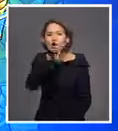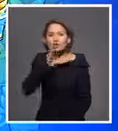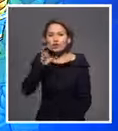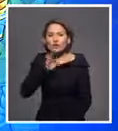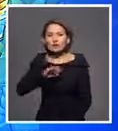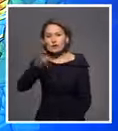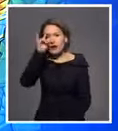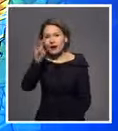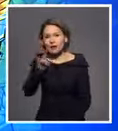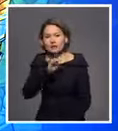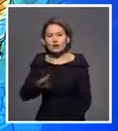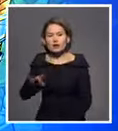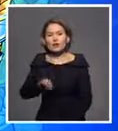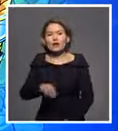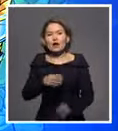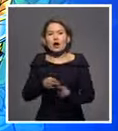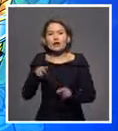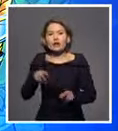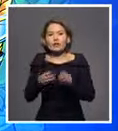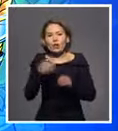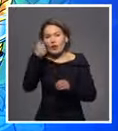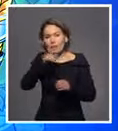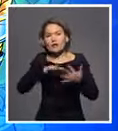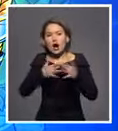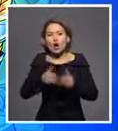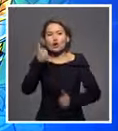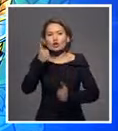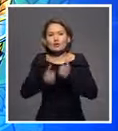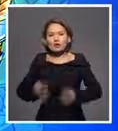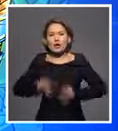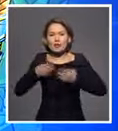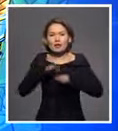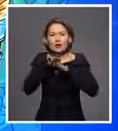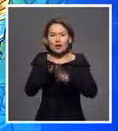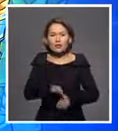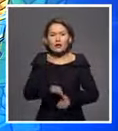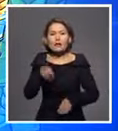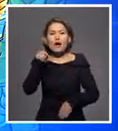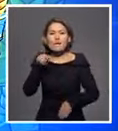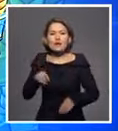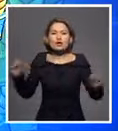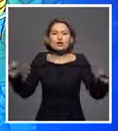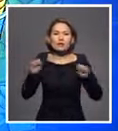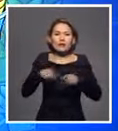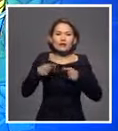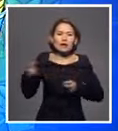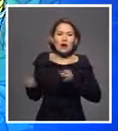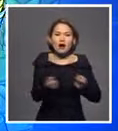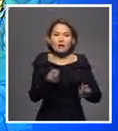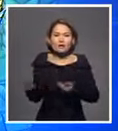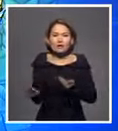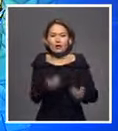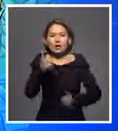Теріскейде 19-ші рет солтүстік 2015 ауыл спорты мерекесі өтті. Өңірдің 1500-нан астам спортшысы хоккей, шорт-трек, шаңғы